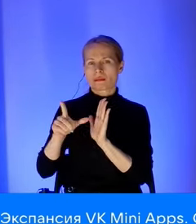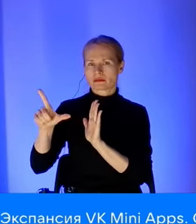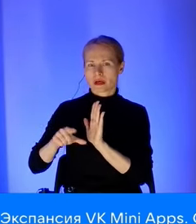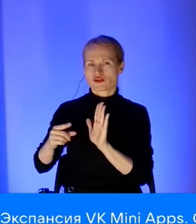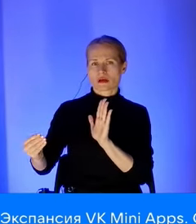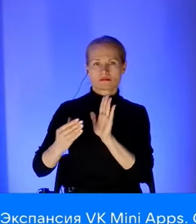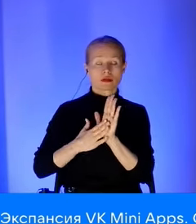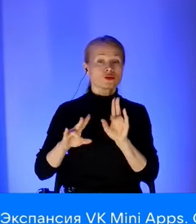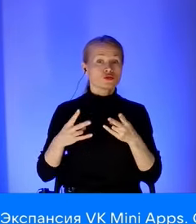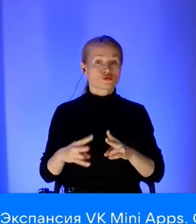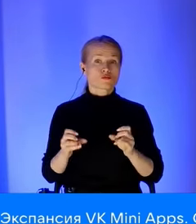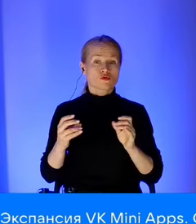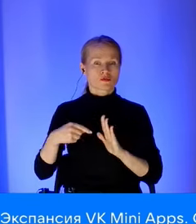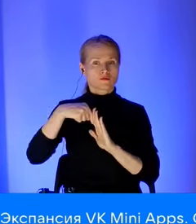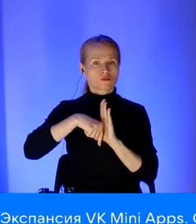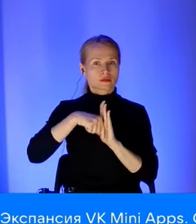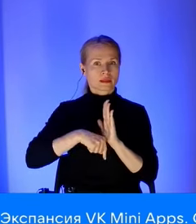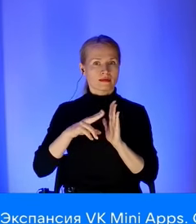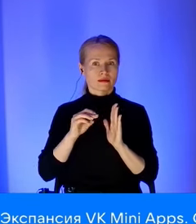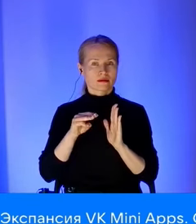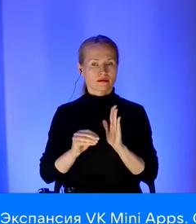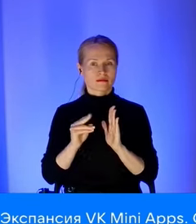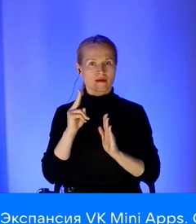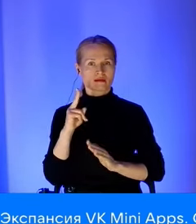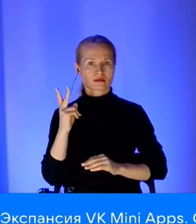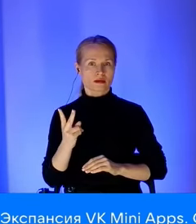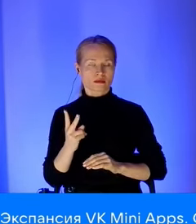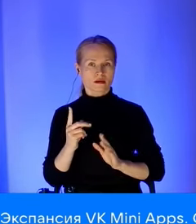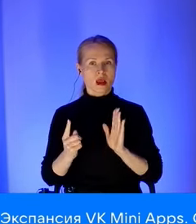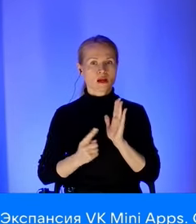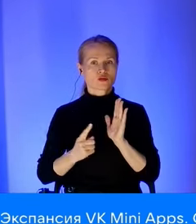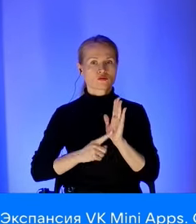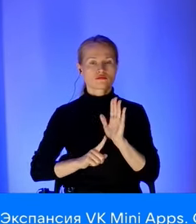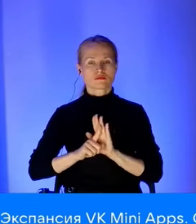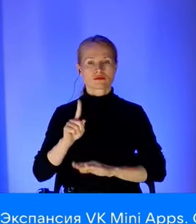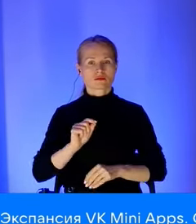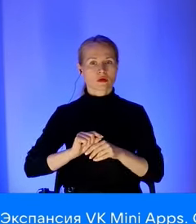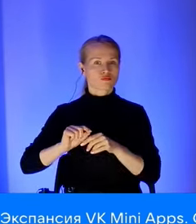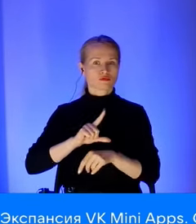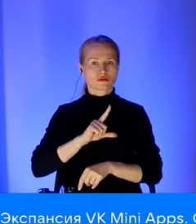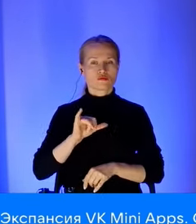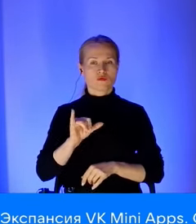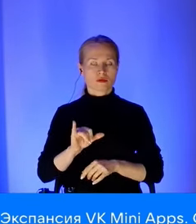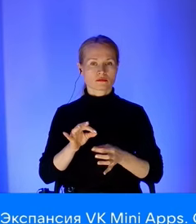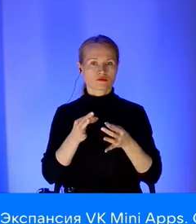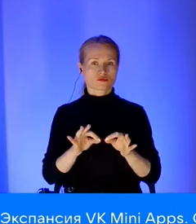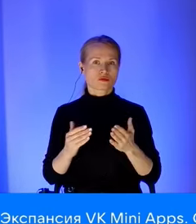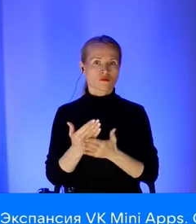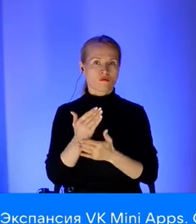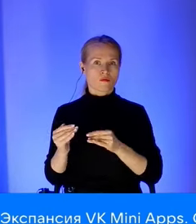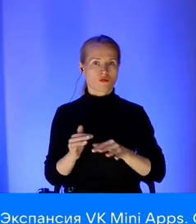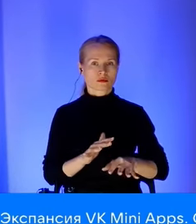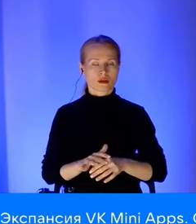Достаточно просто найти их внутри клиента ВКонтакте, кликнуть, запустить, и у вас доступна новая